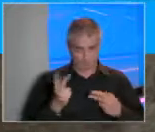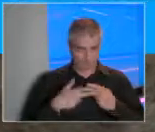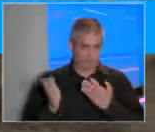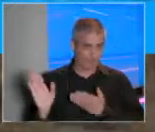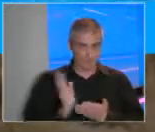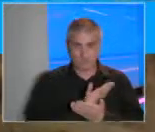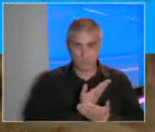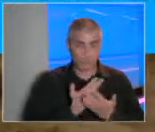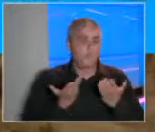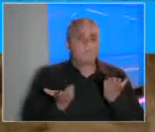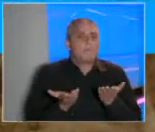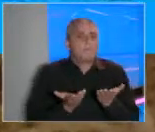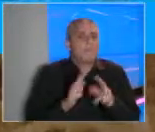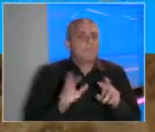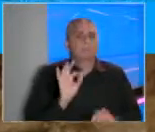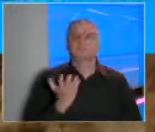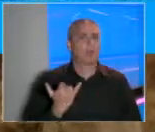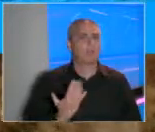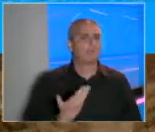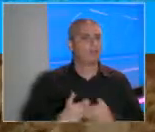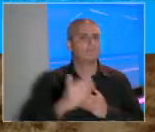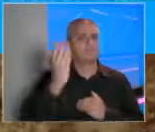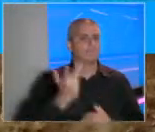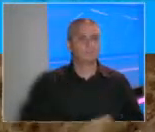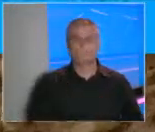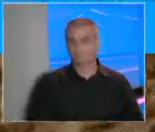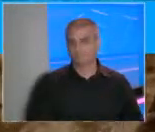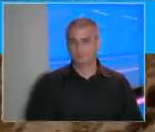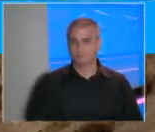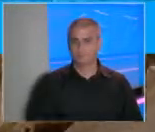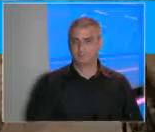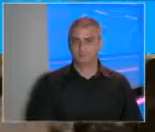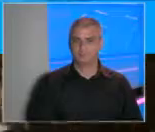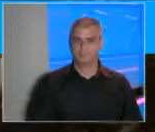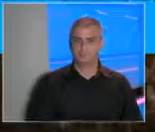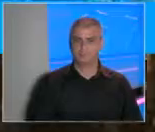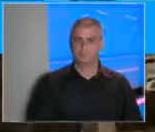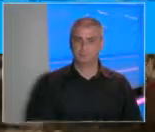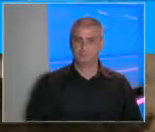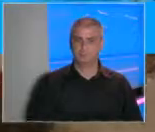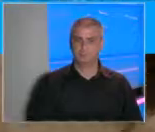פינוי? מה מצבכם מעכשיו הלאה? המצב שלנו זה ש...